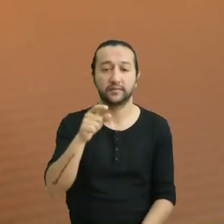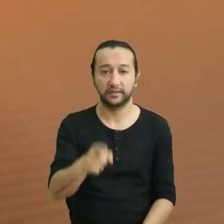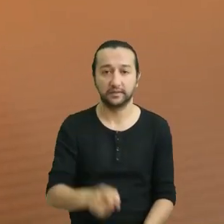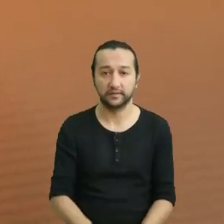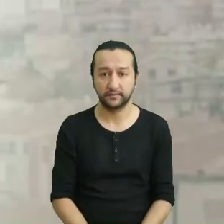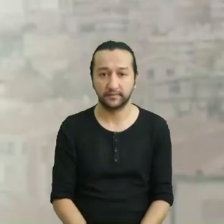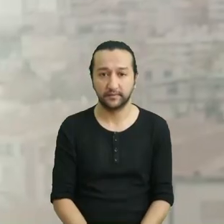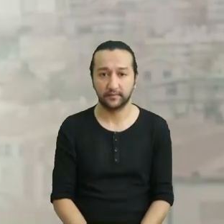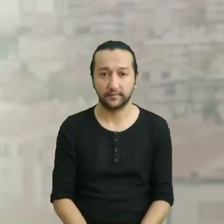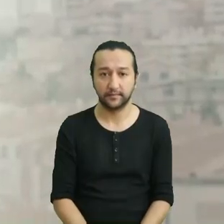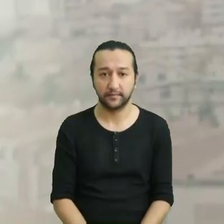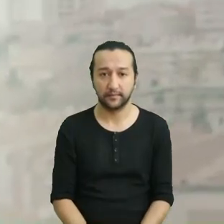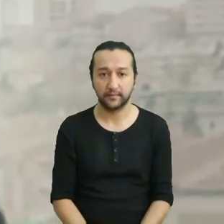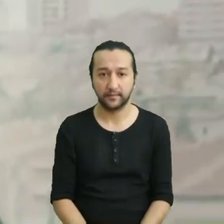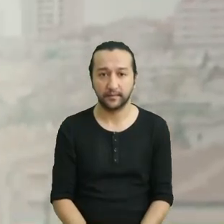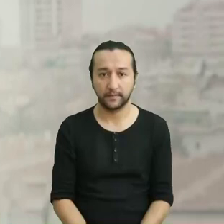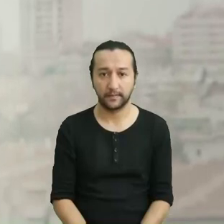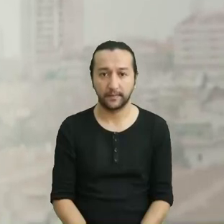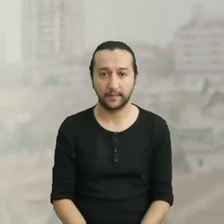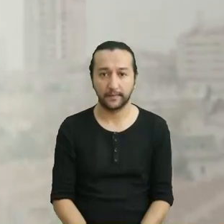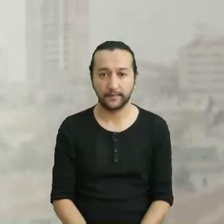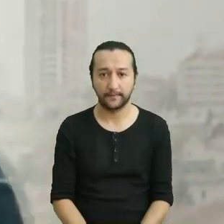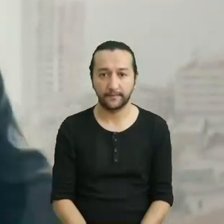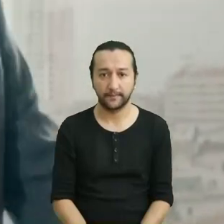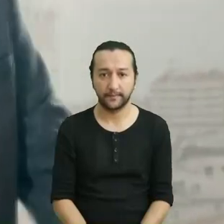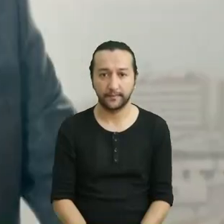Yıldıray pencereden bakmayı bırakıp Rafael'e döndü.